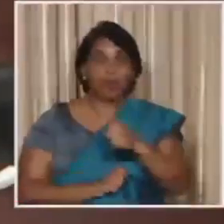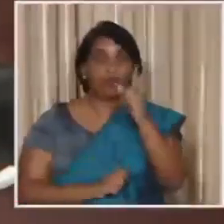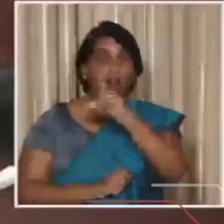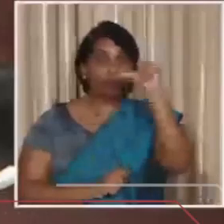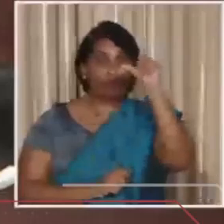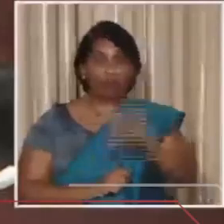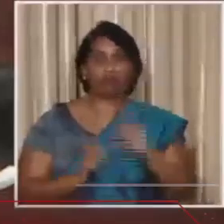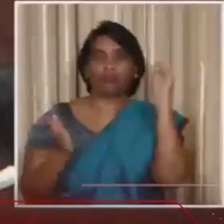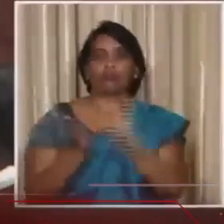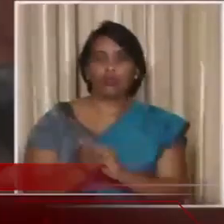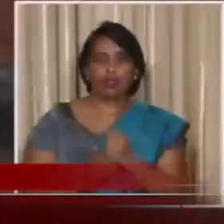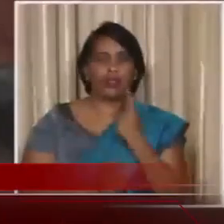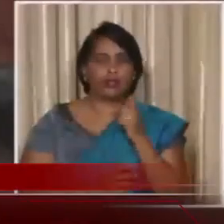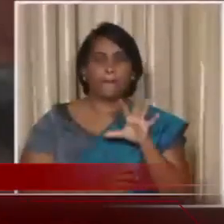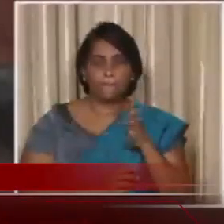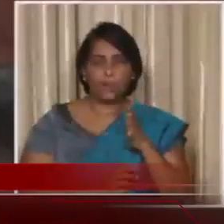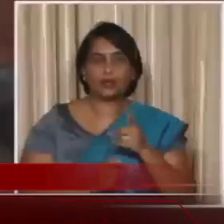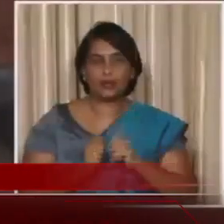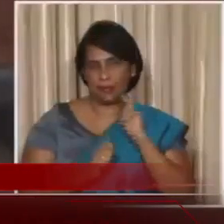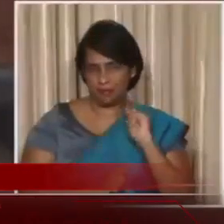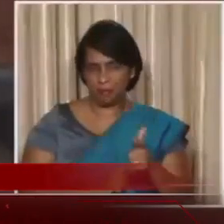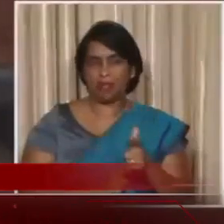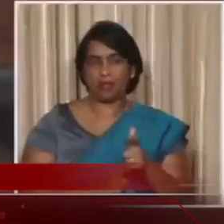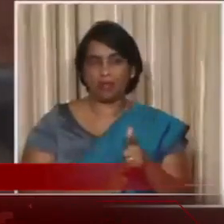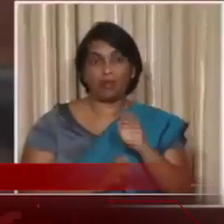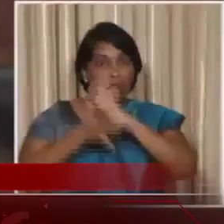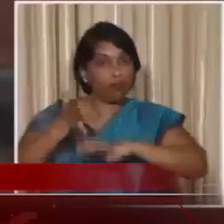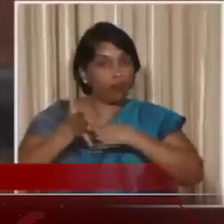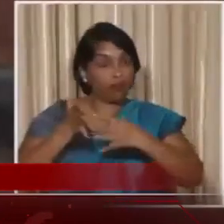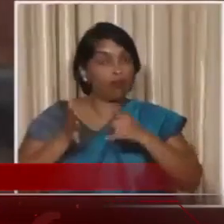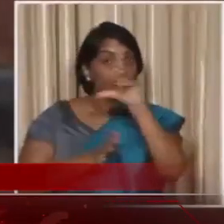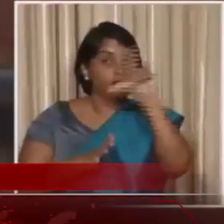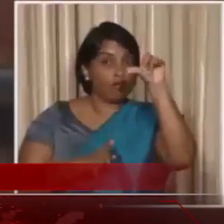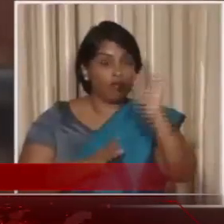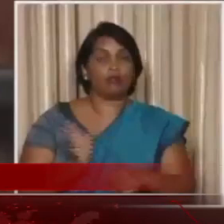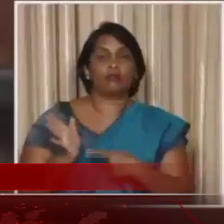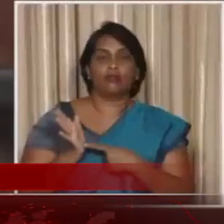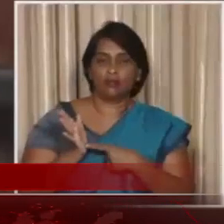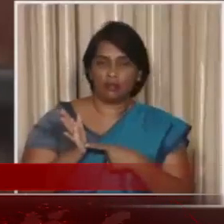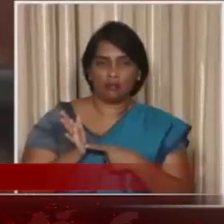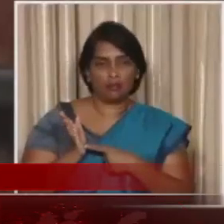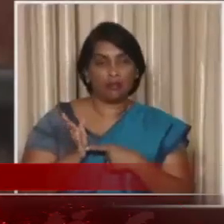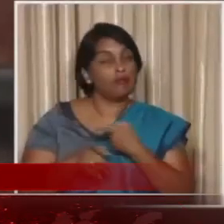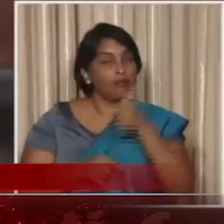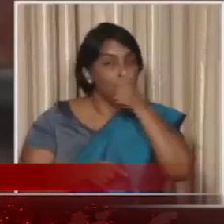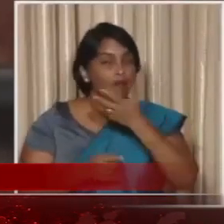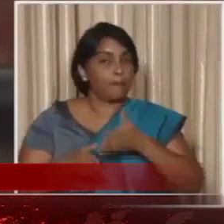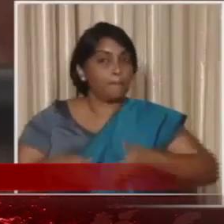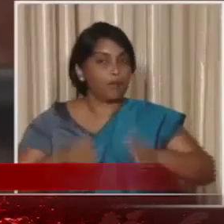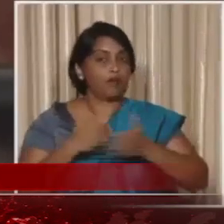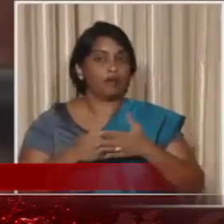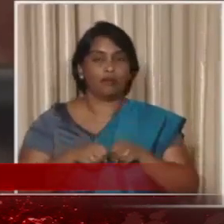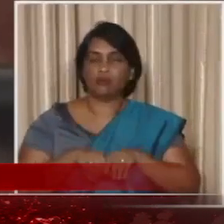dewi, rupiah lekdas panse kamkar oke dewi. Hebat estimen itu dahat dahala. Hari deh mana memang parat lagi galak